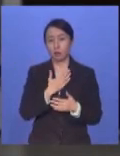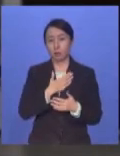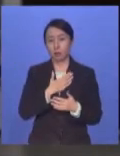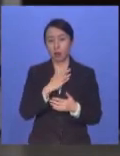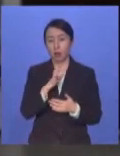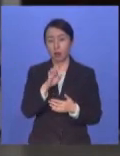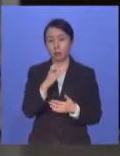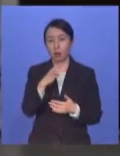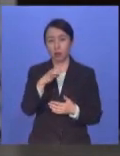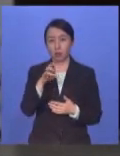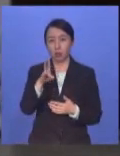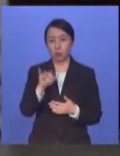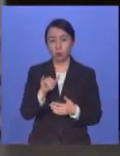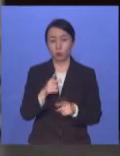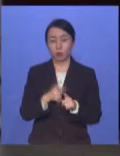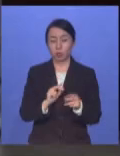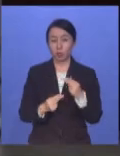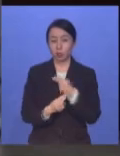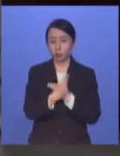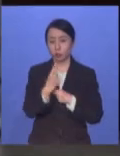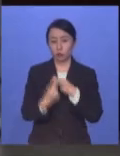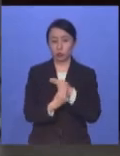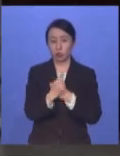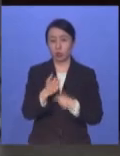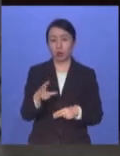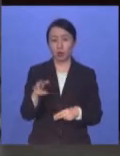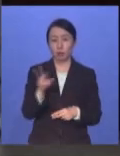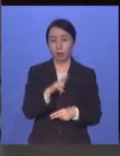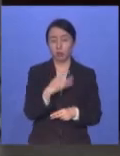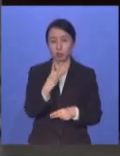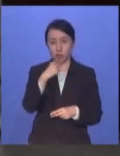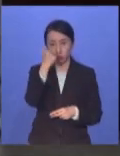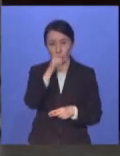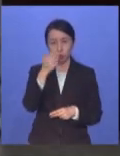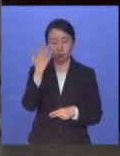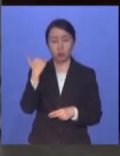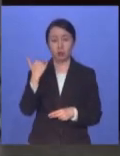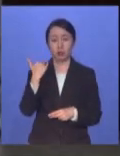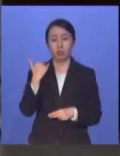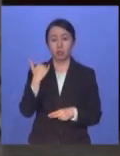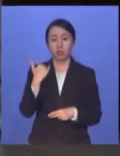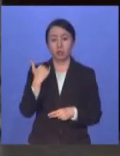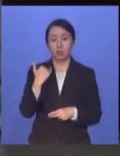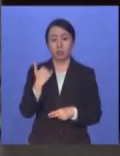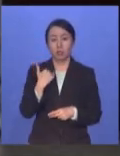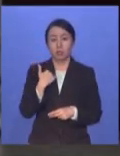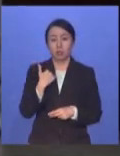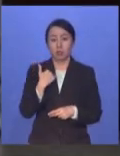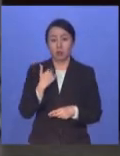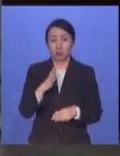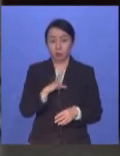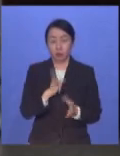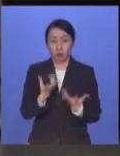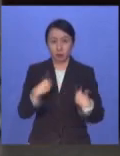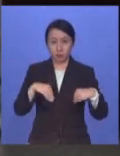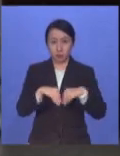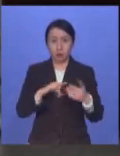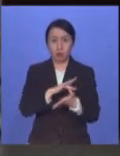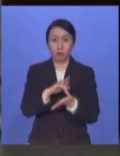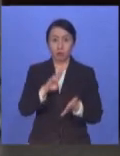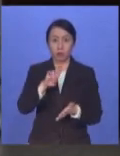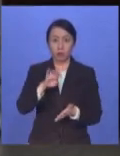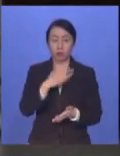абайтану. Это изучение Абая. Ровно 4 года назад я побывал